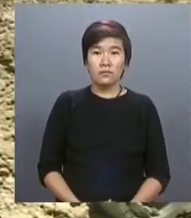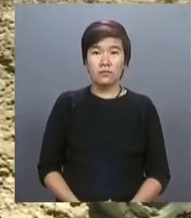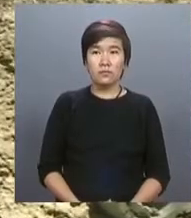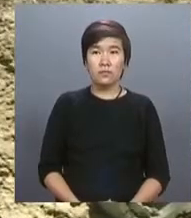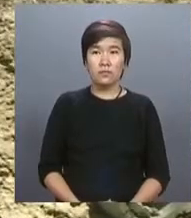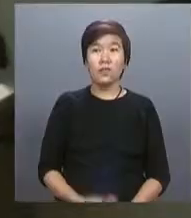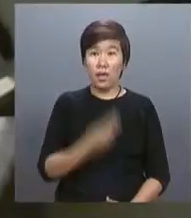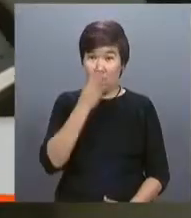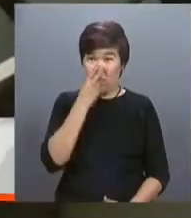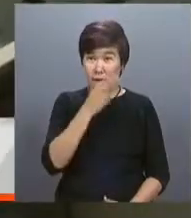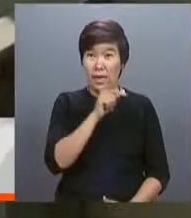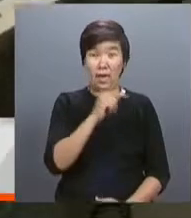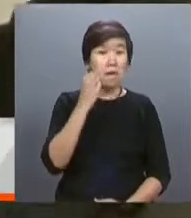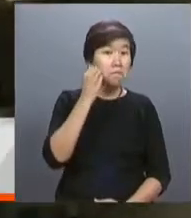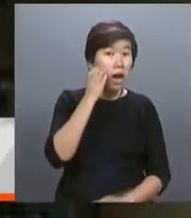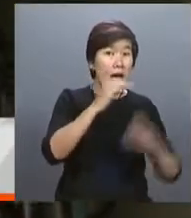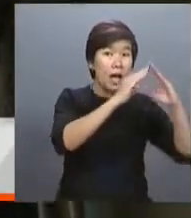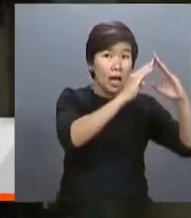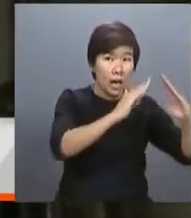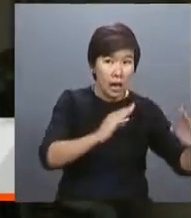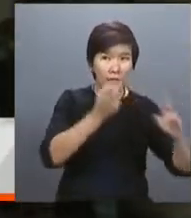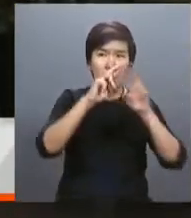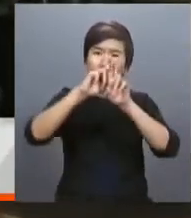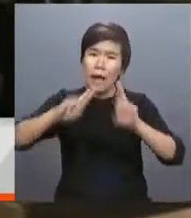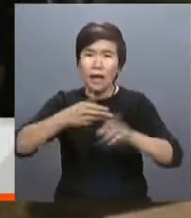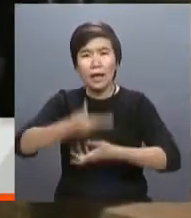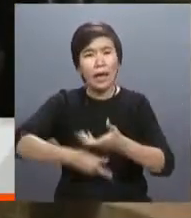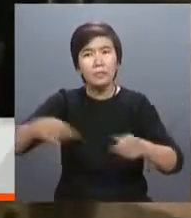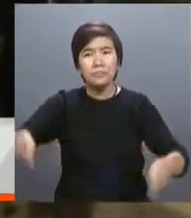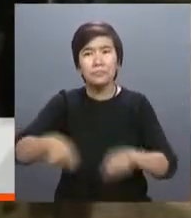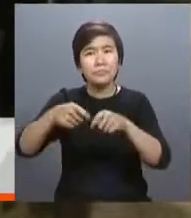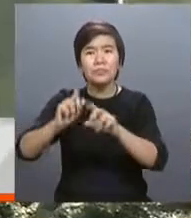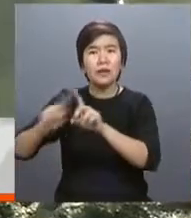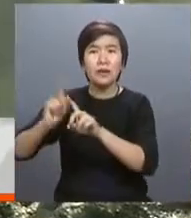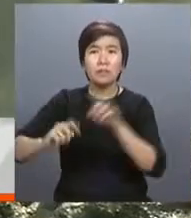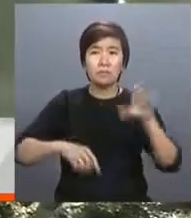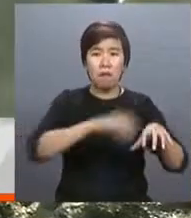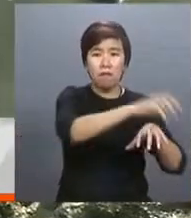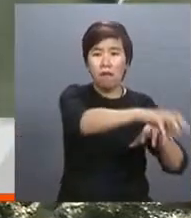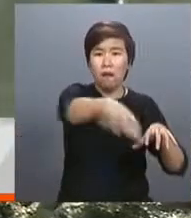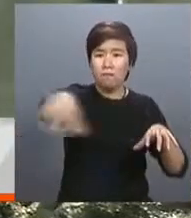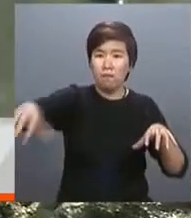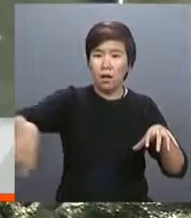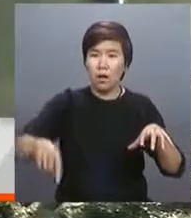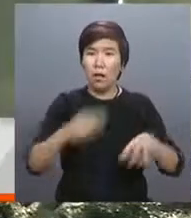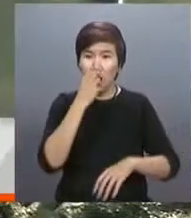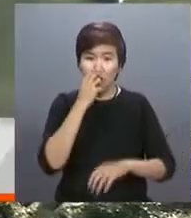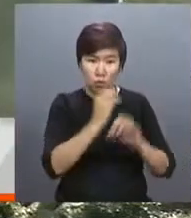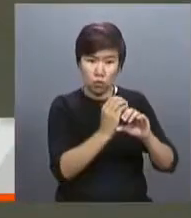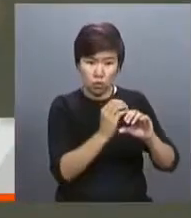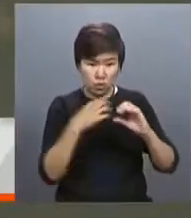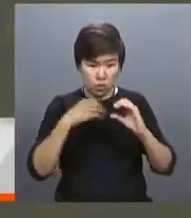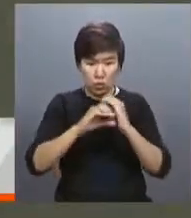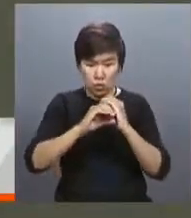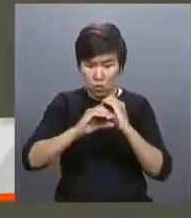ท่อน้ำทิ้งจากบ้านเรือนและสถานประกอบการรอบเกาะพีพีจังหวัดกระบี่ที่ไร้การบำบัดถูกต่อตรงเพื่อระบายลงสู่คลองสาธาร